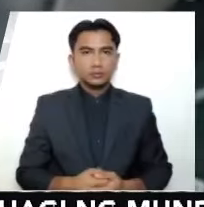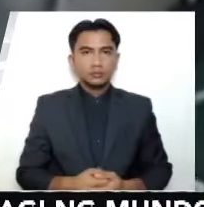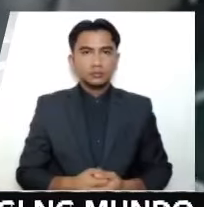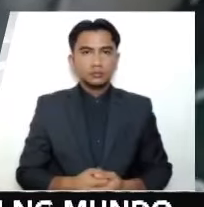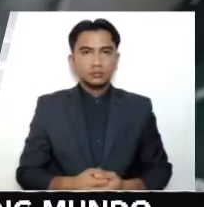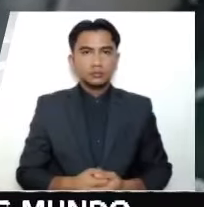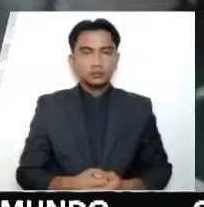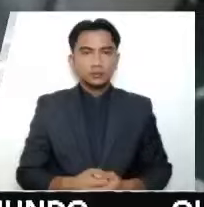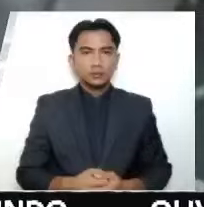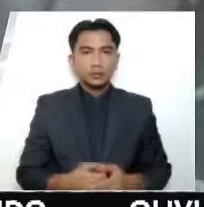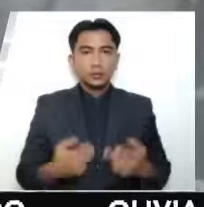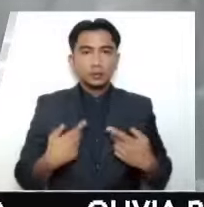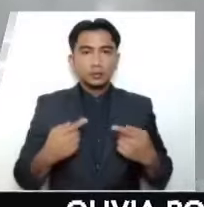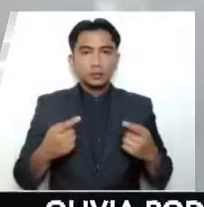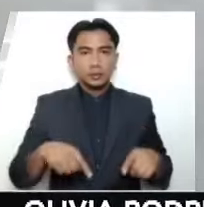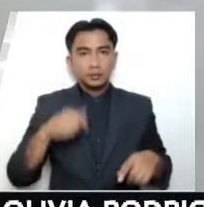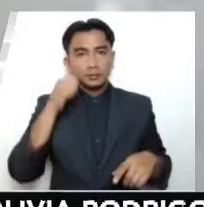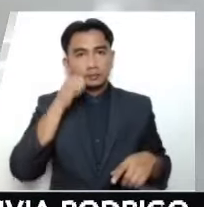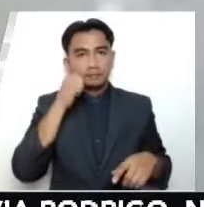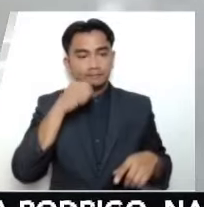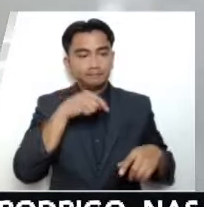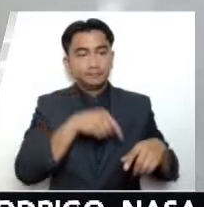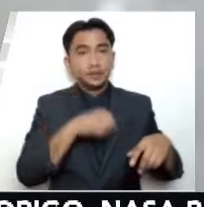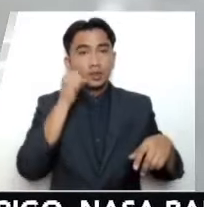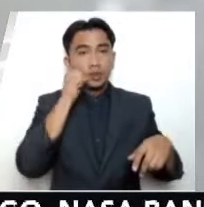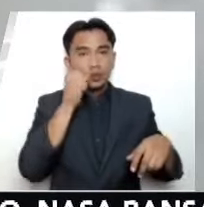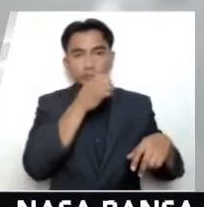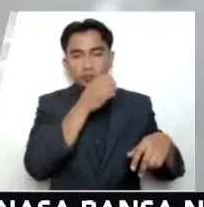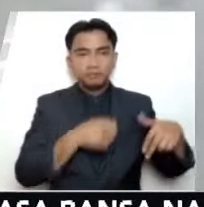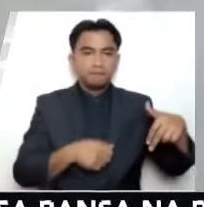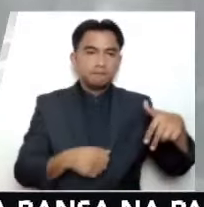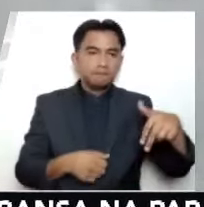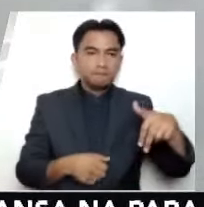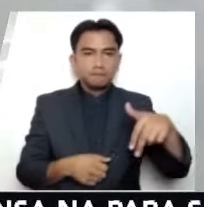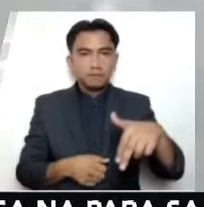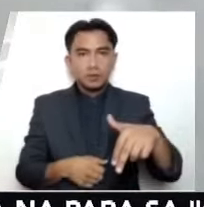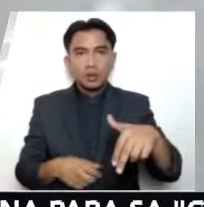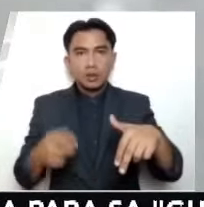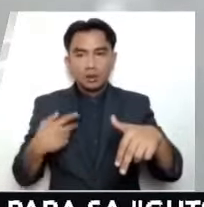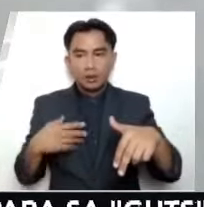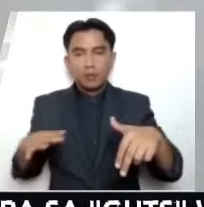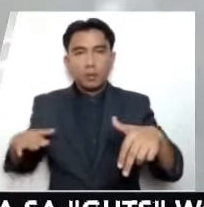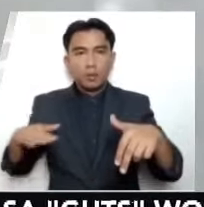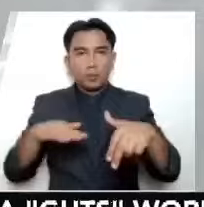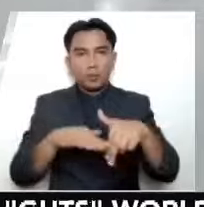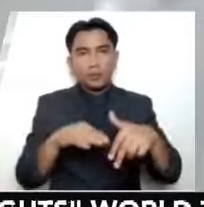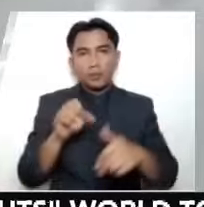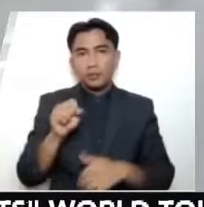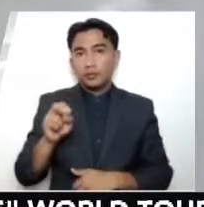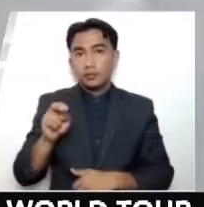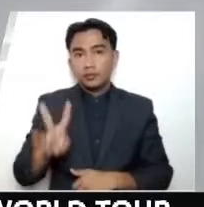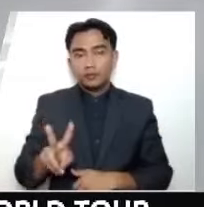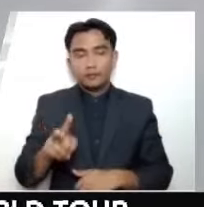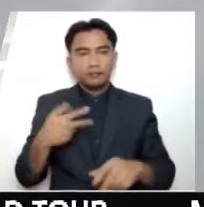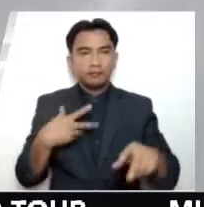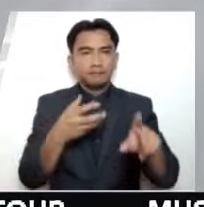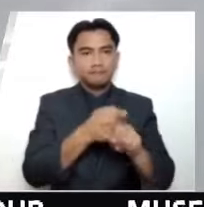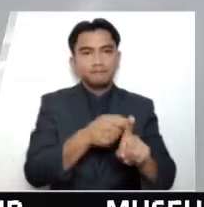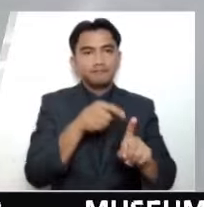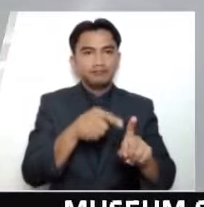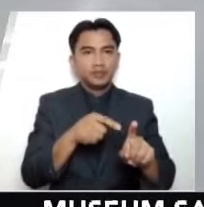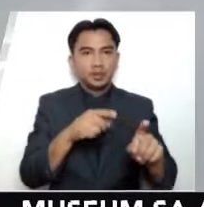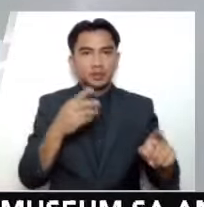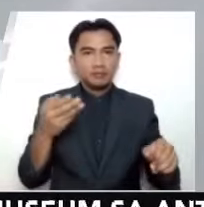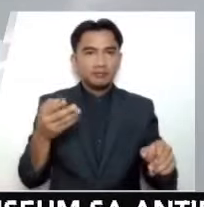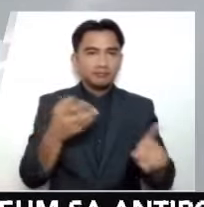Tumatawid ang babaeng senior citizen na yan ng mabundol ng SUV sa Cebu City. Tumama pa sa sasakyan ng kanyang ulo bago